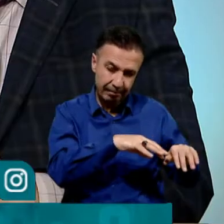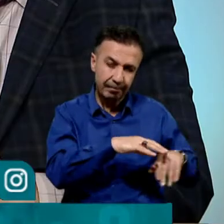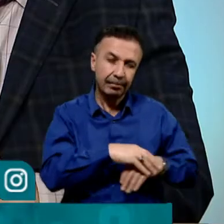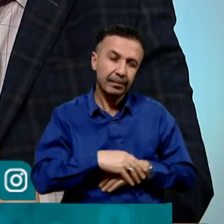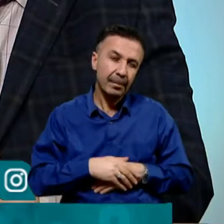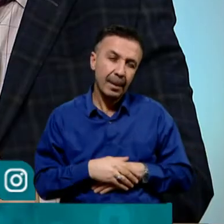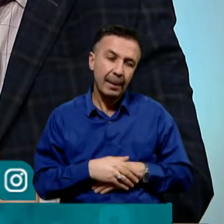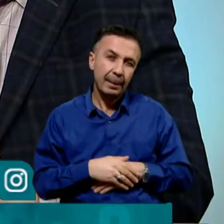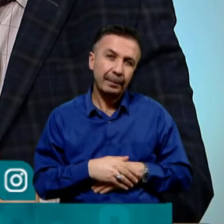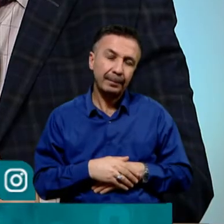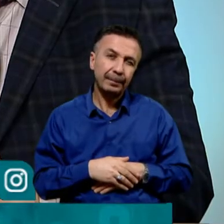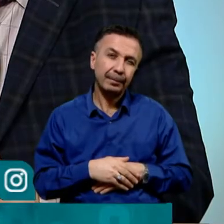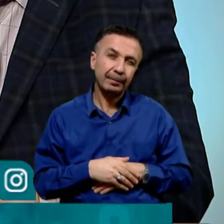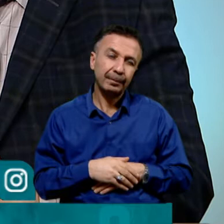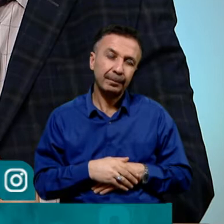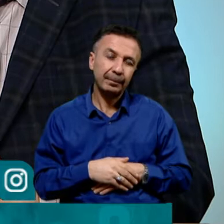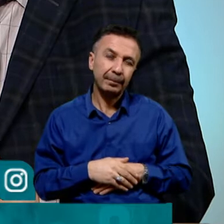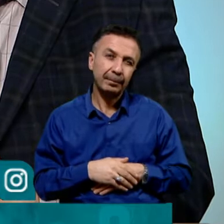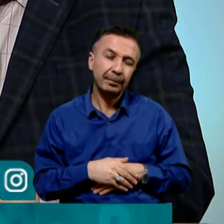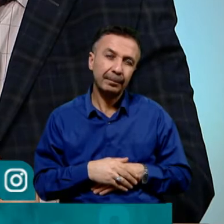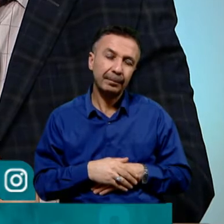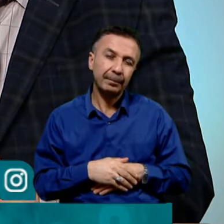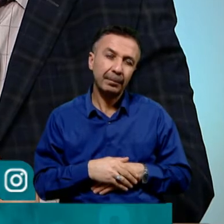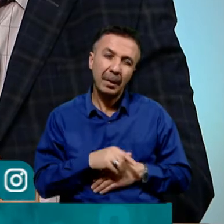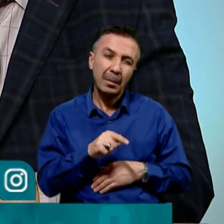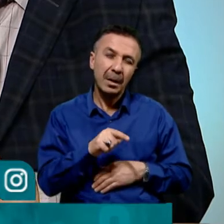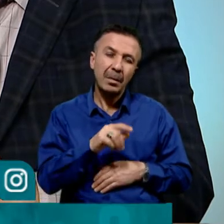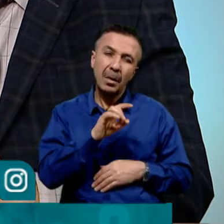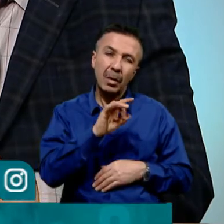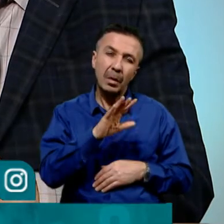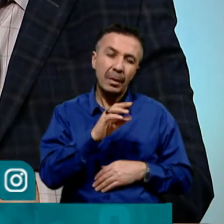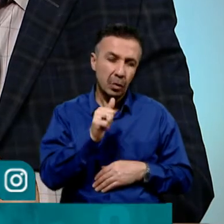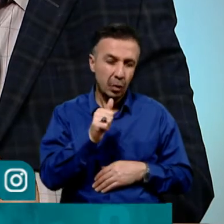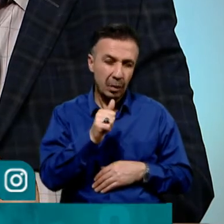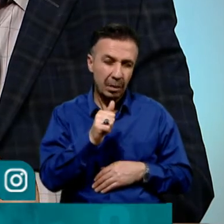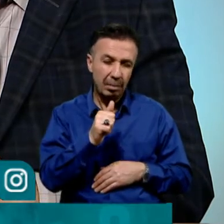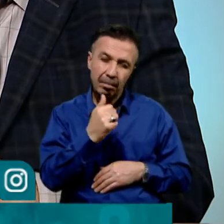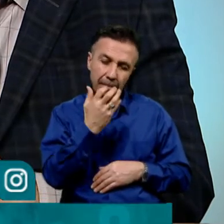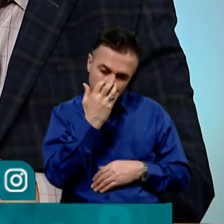Evet. Bulduğumu söyledim. Hani bunun için bir 15 gün beklenmesi